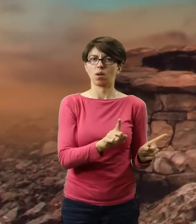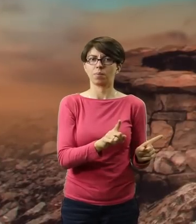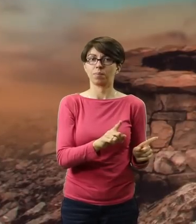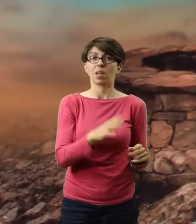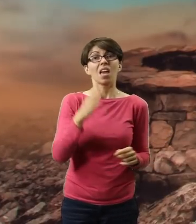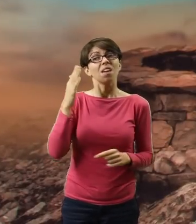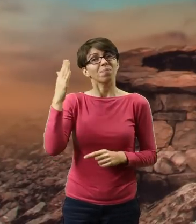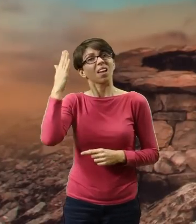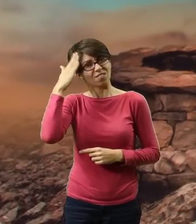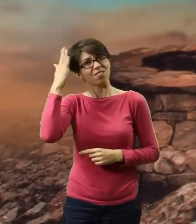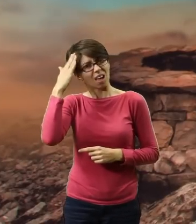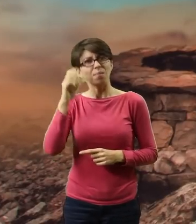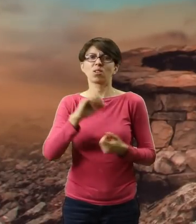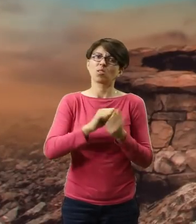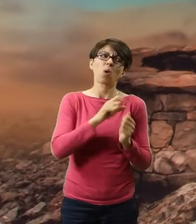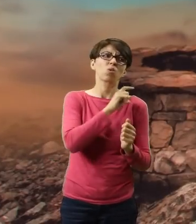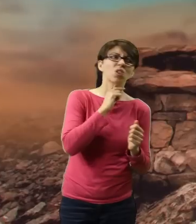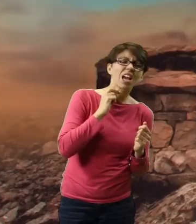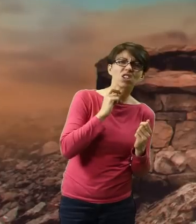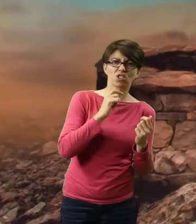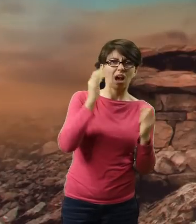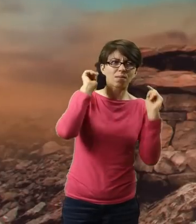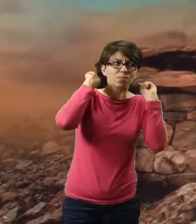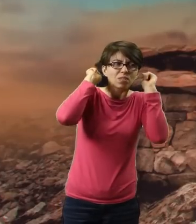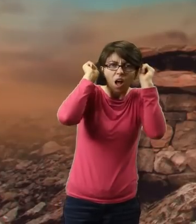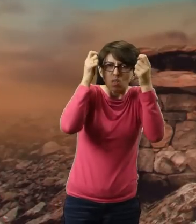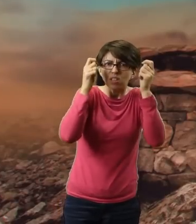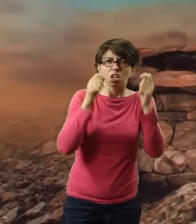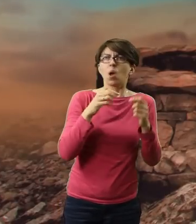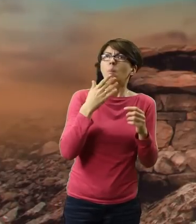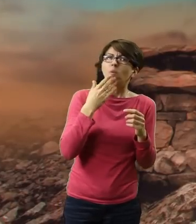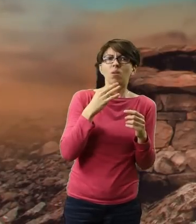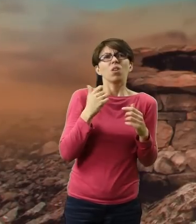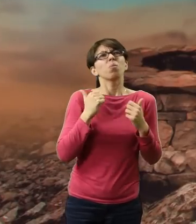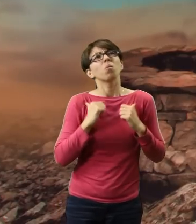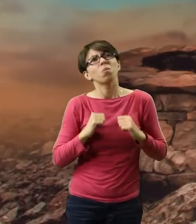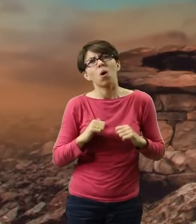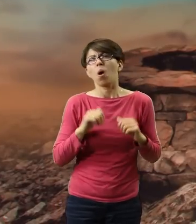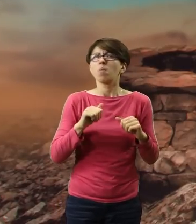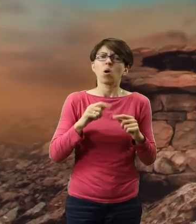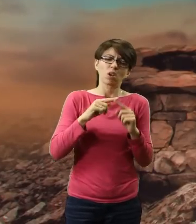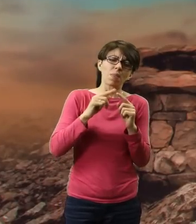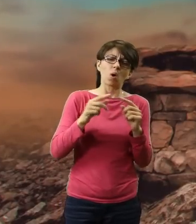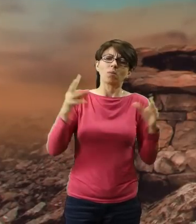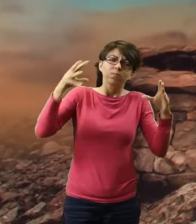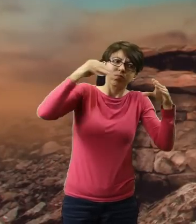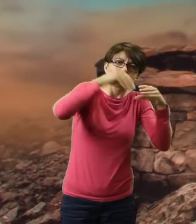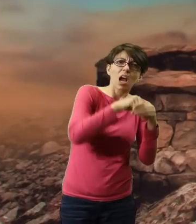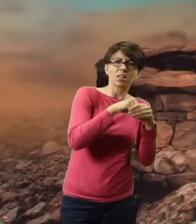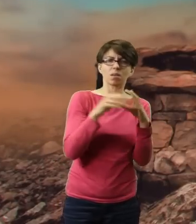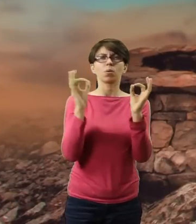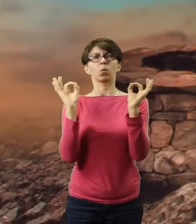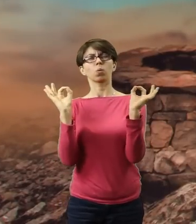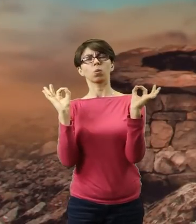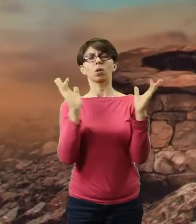choćby ksiądz jf Pereira mylony często z rufusem pereir świętej pamięci który umarł w